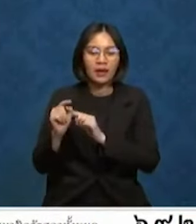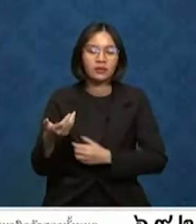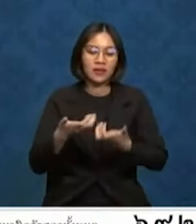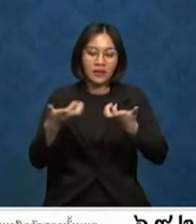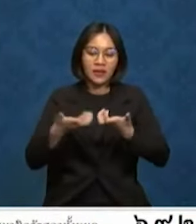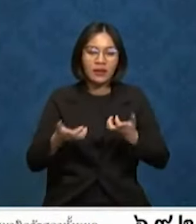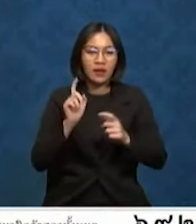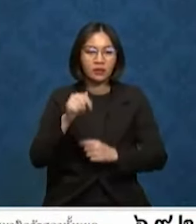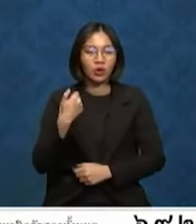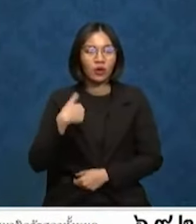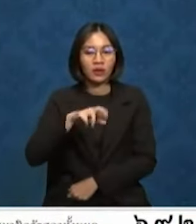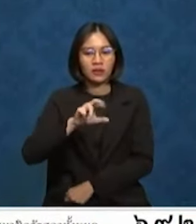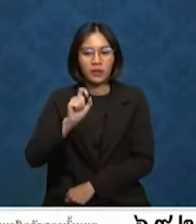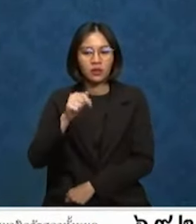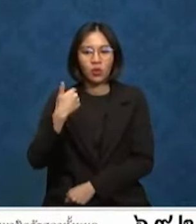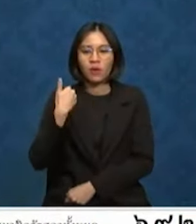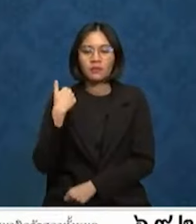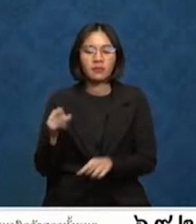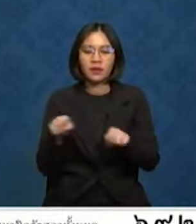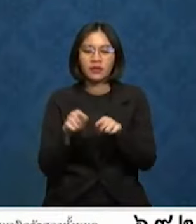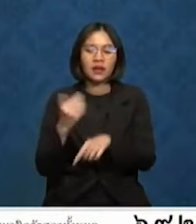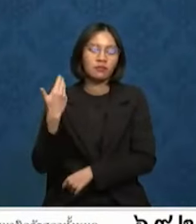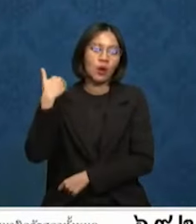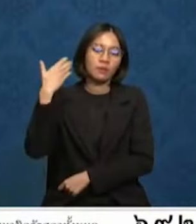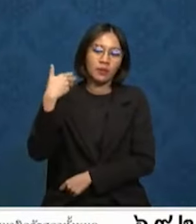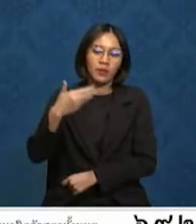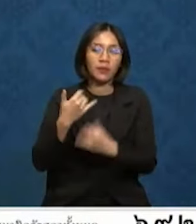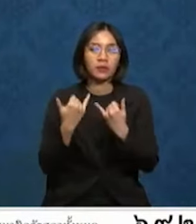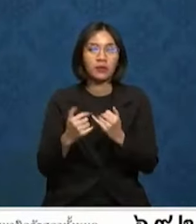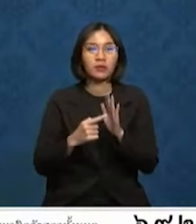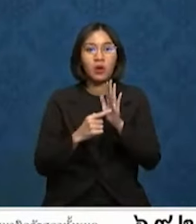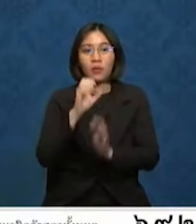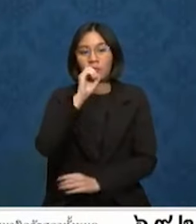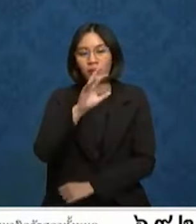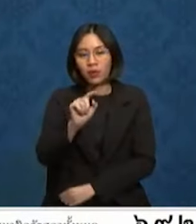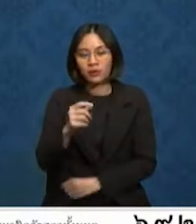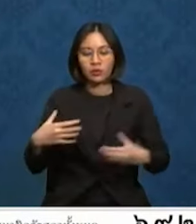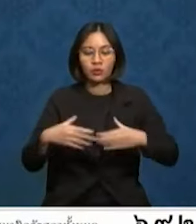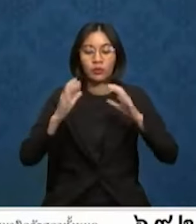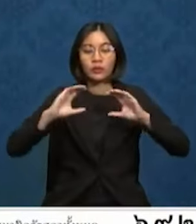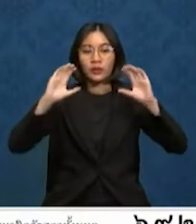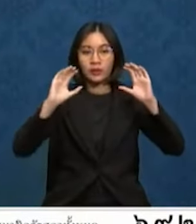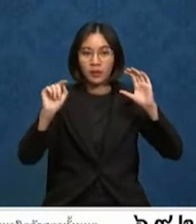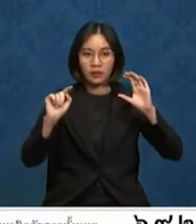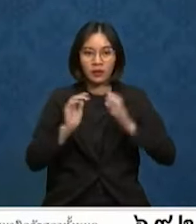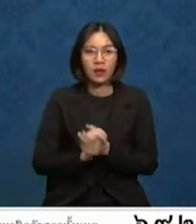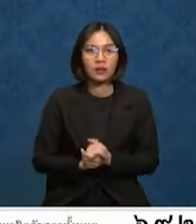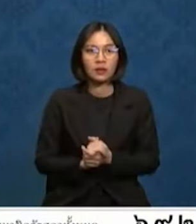เอาสภามันจะก็ต้องมีอย่างนี้มาทุกยุคอ่ะเช่นบอกว่าไงอ่ะรัฐบาล